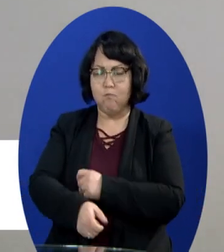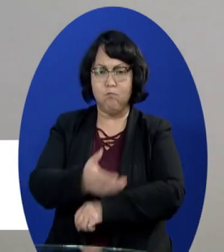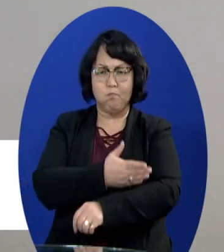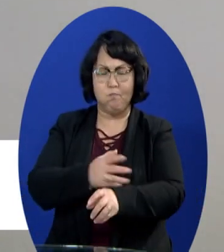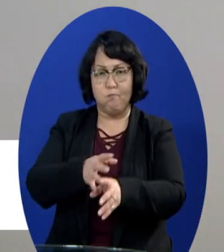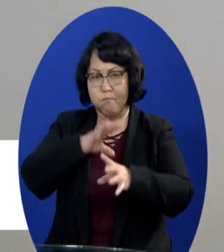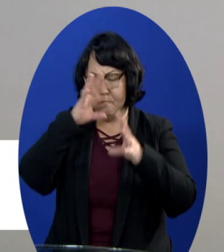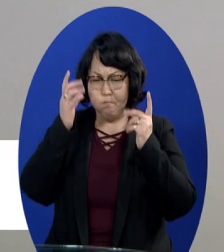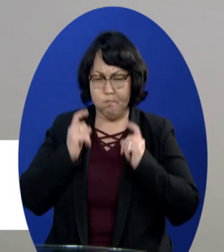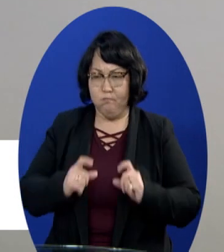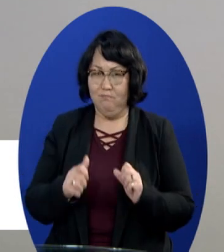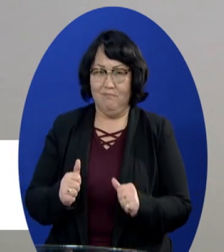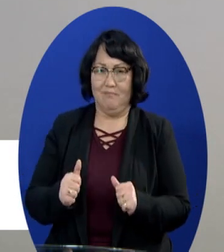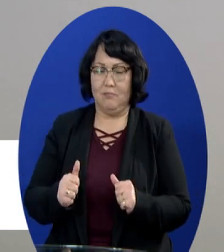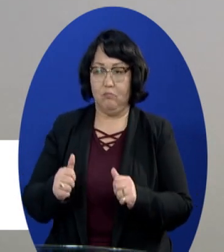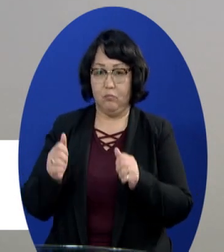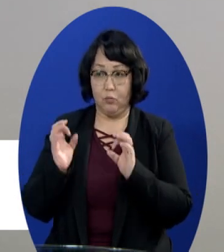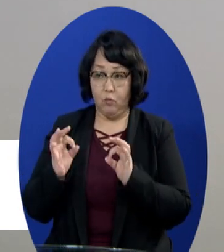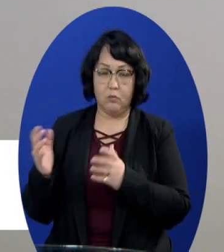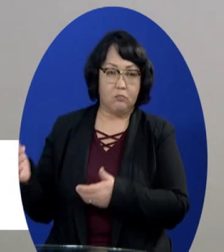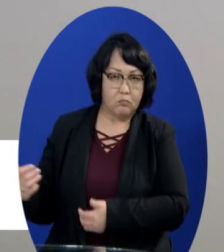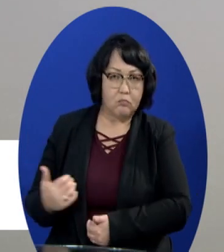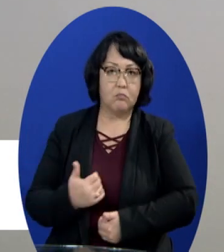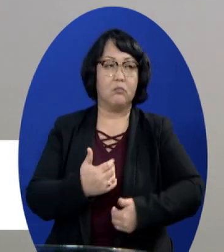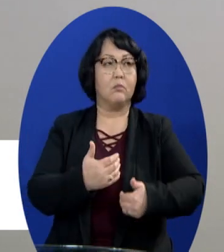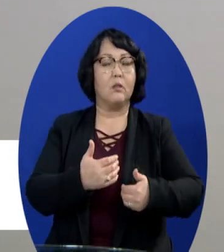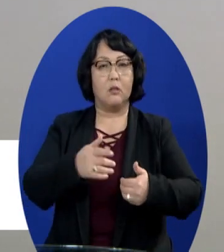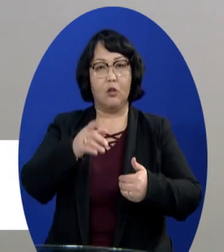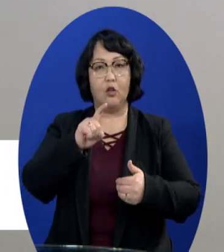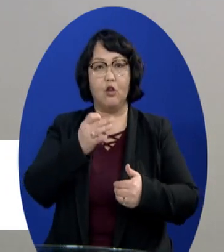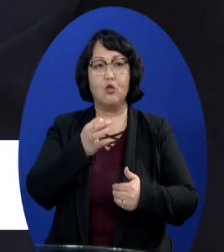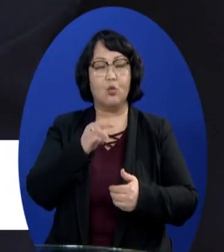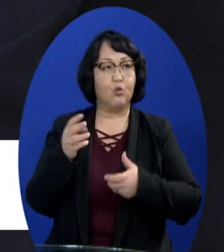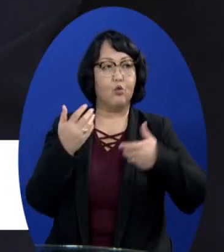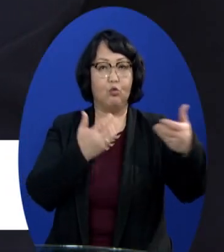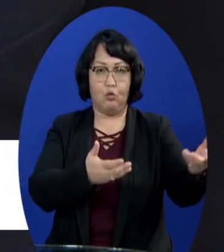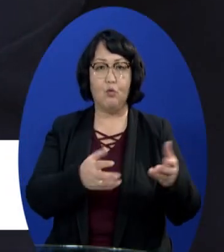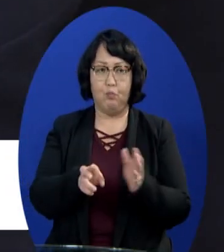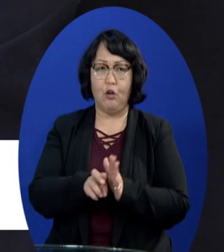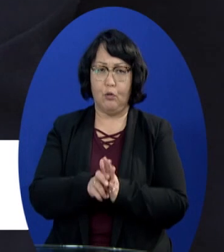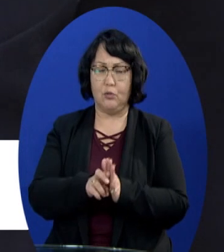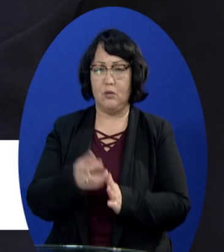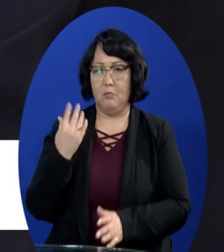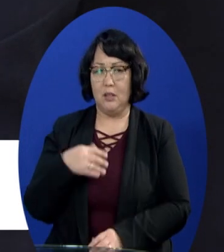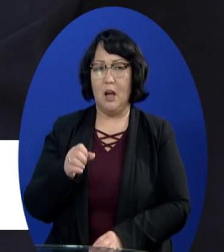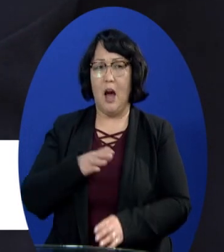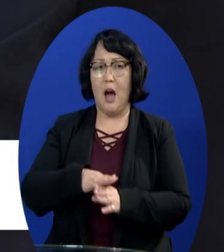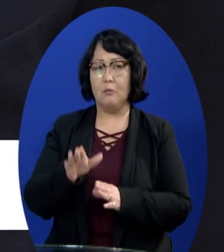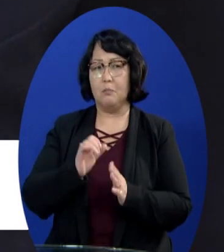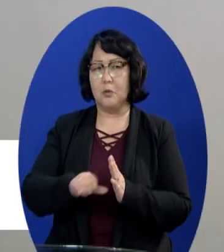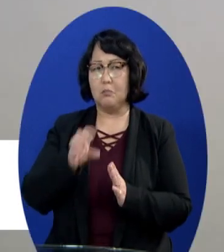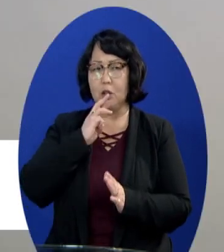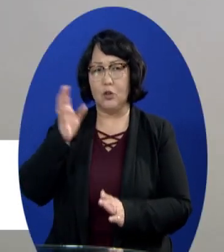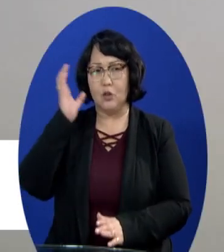хэмжээнд нийцүүлэн одоо шилжүүлэн байр суулгах ажиллагаа хийх боломж бол байсан гэж үзэж байгаа. За албаны ёс сурвалжаас мэдээлэл